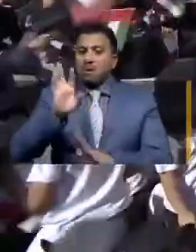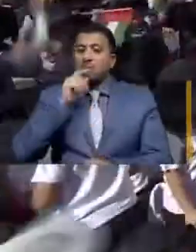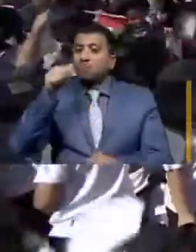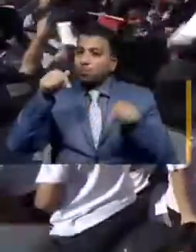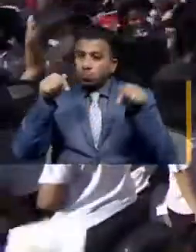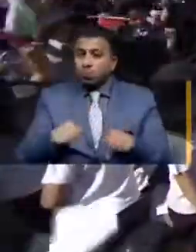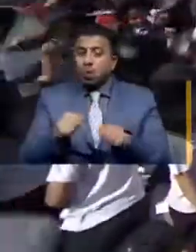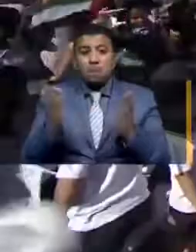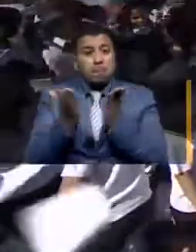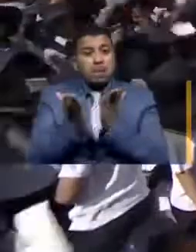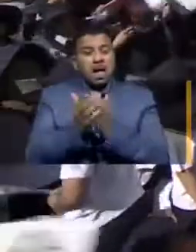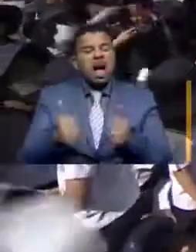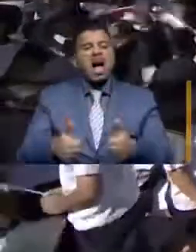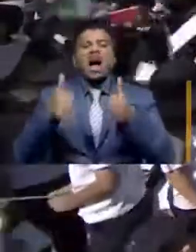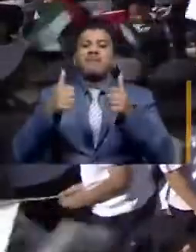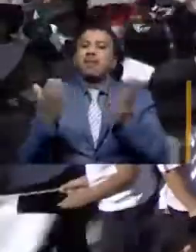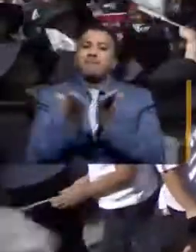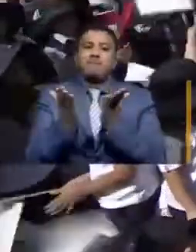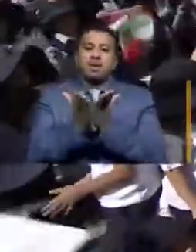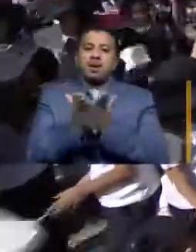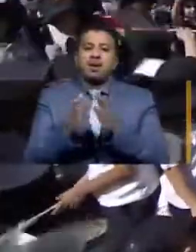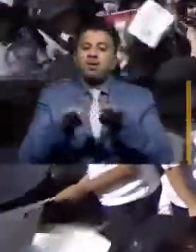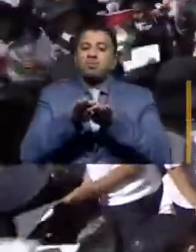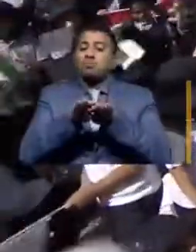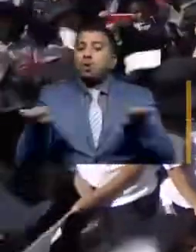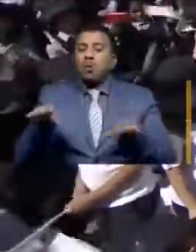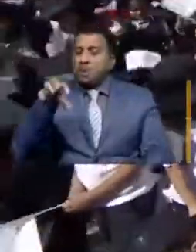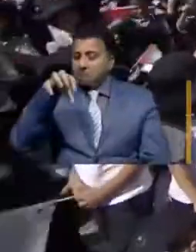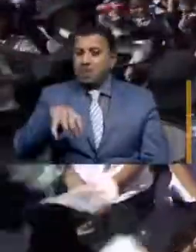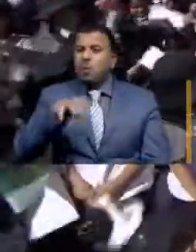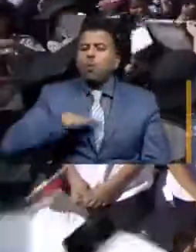أصبحت اليوم واحدة من أفضل المدارس على مستوى المنطقة ككل.